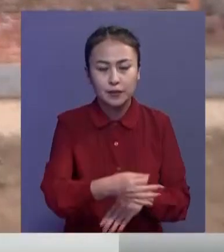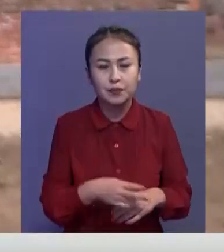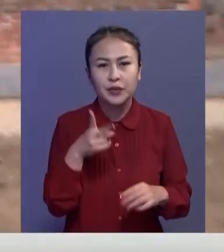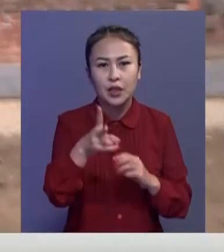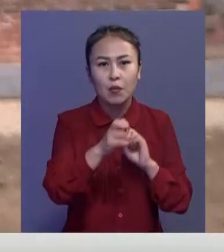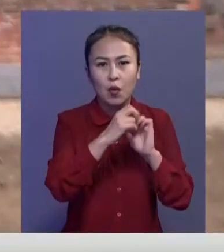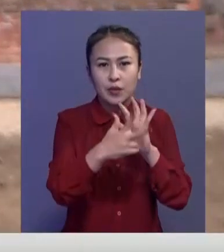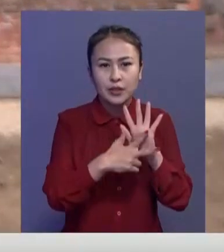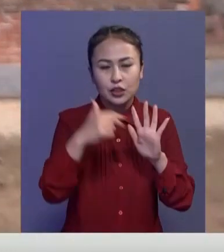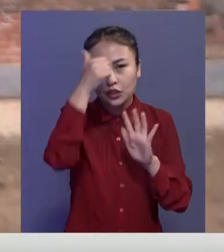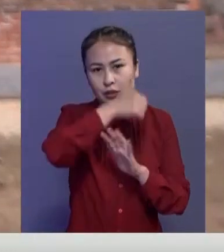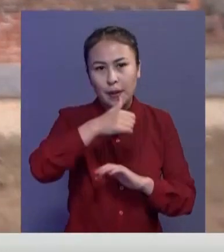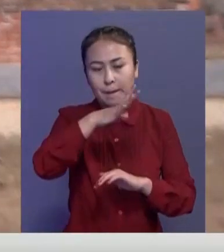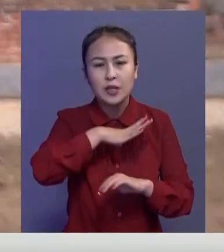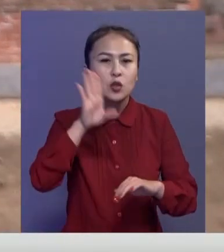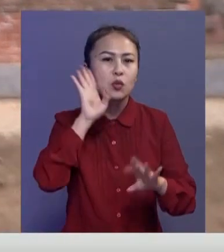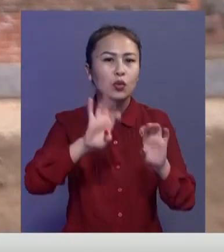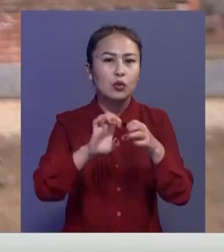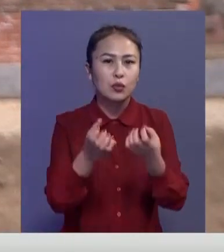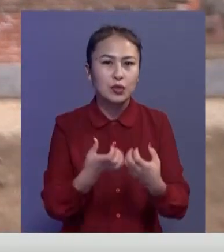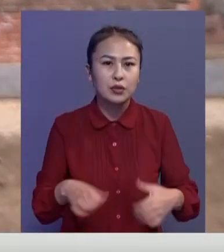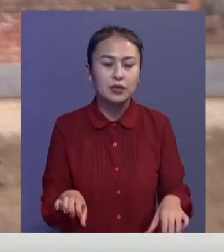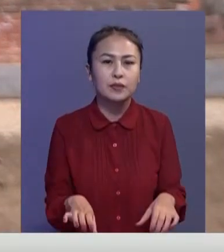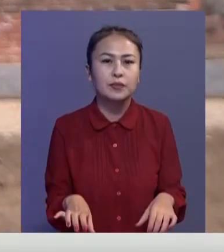Нұра топтық су құбырыны